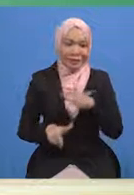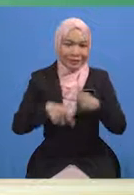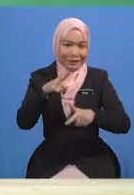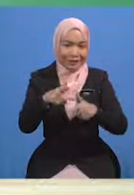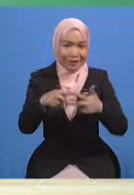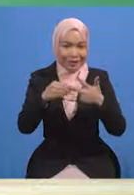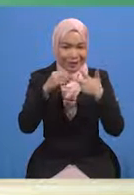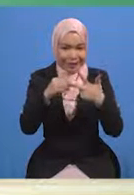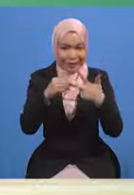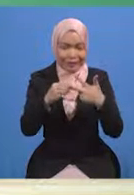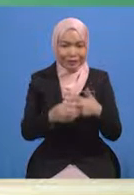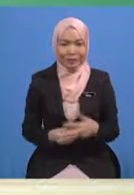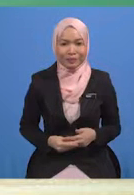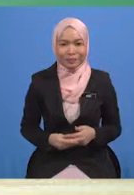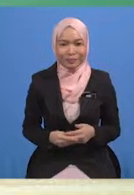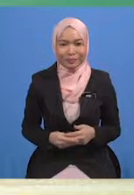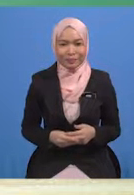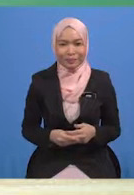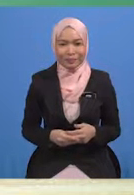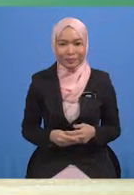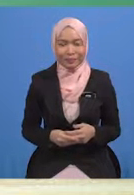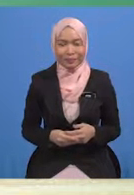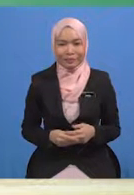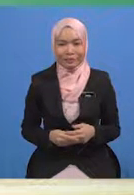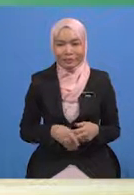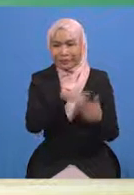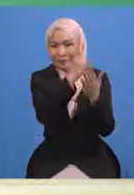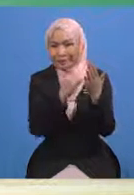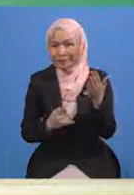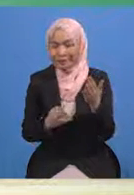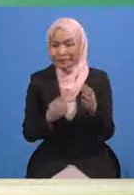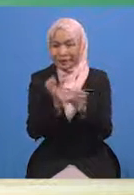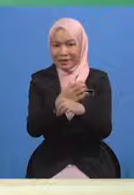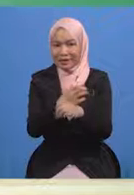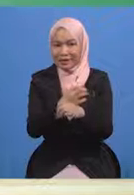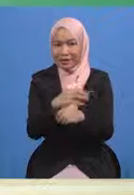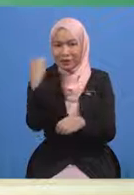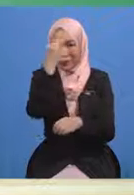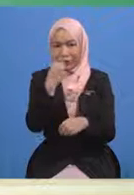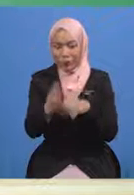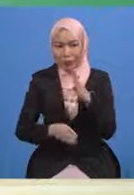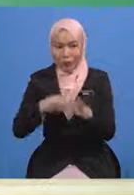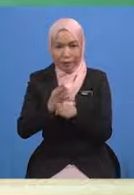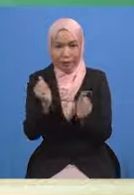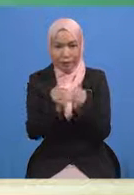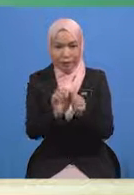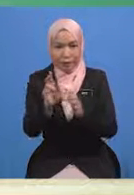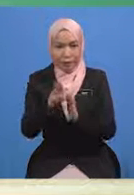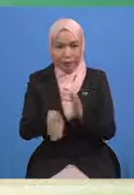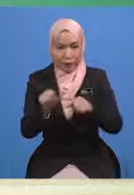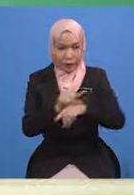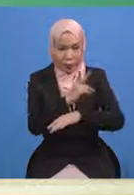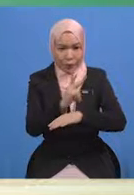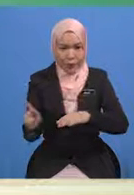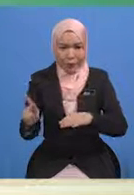Langkah ketiga, corakkan bentuk muka bumi dengan menggunakan